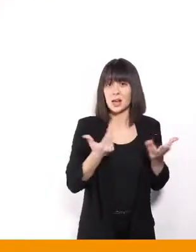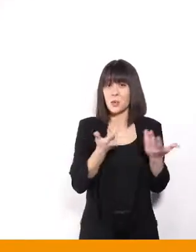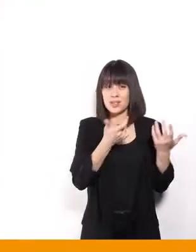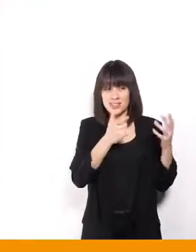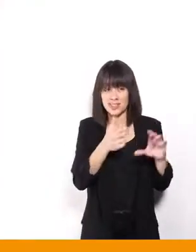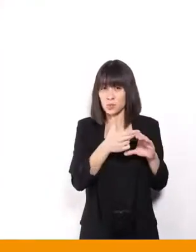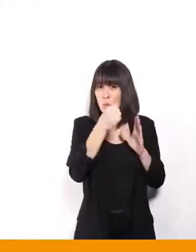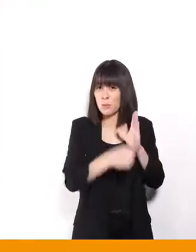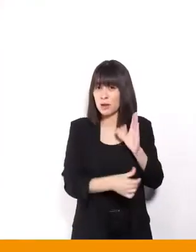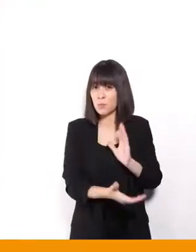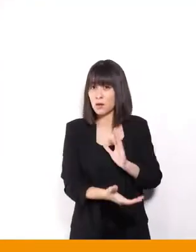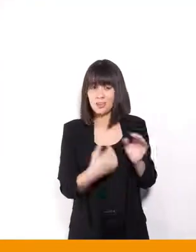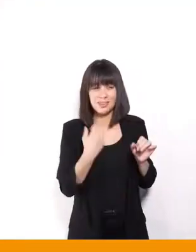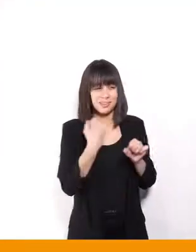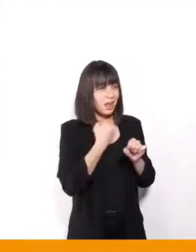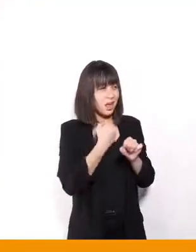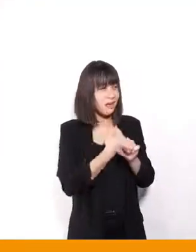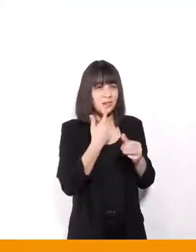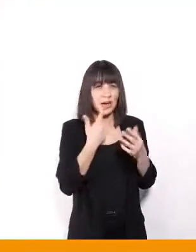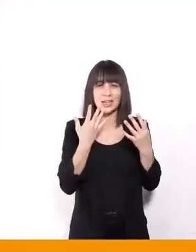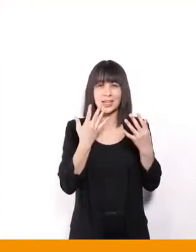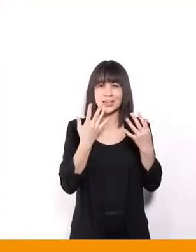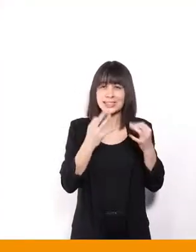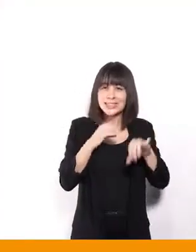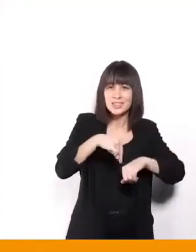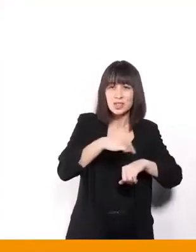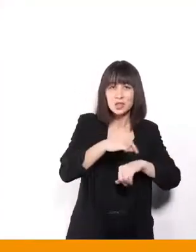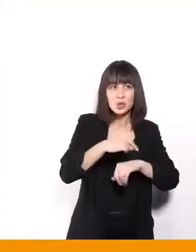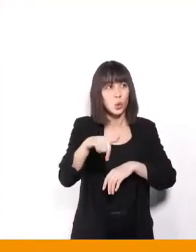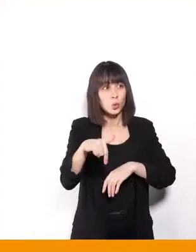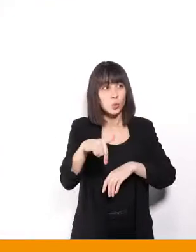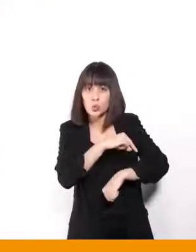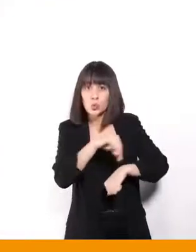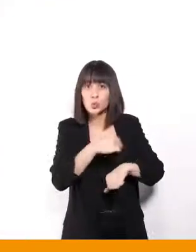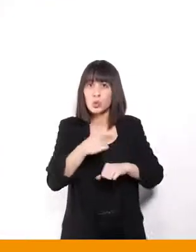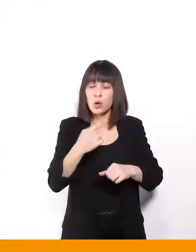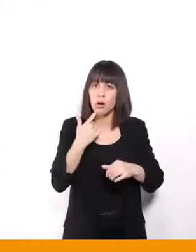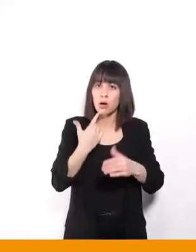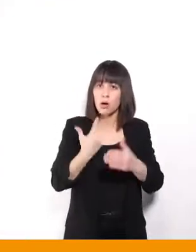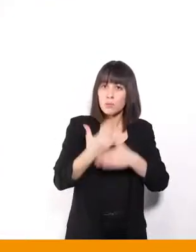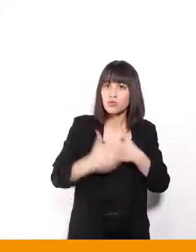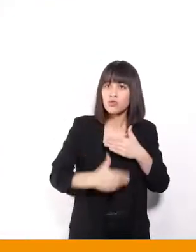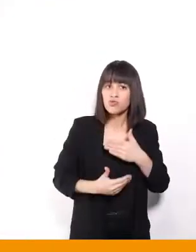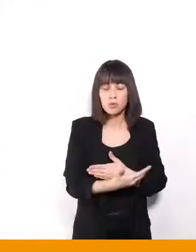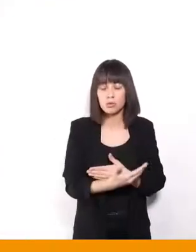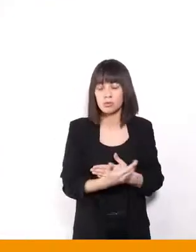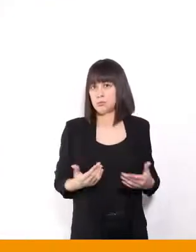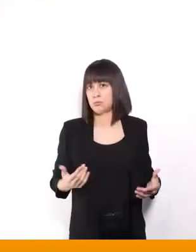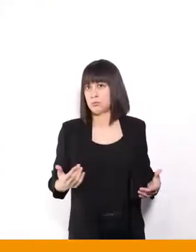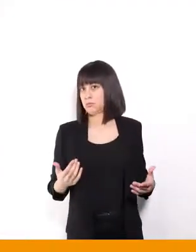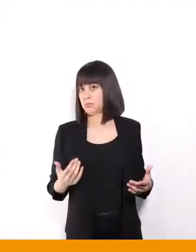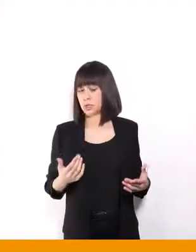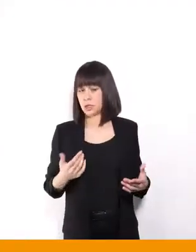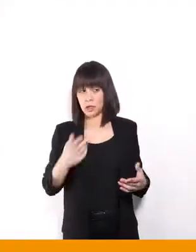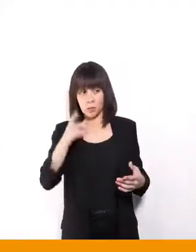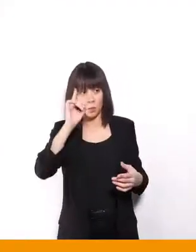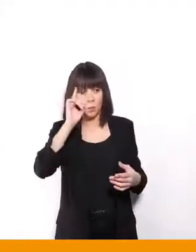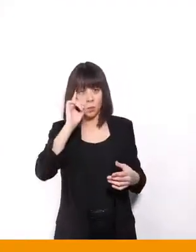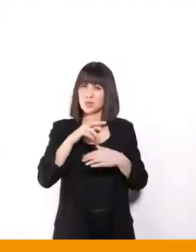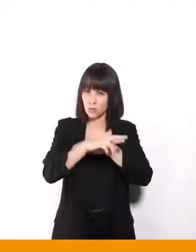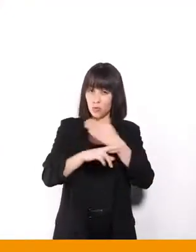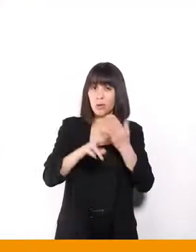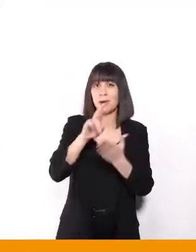jour, parce que il y a beaucoup de déplacements dans certaines régions. C'est aussi, en matière de soutien pour